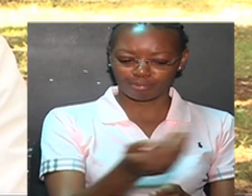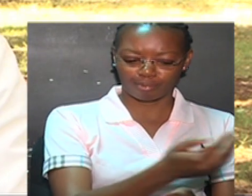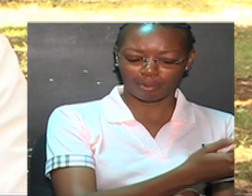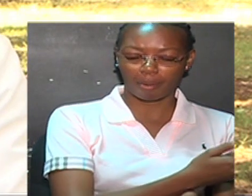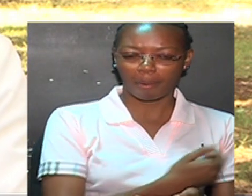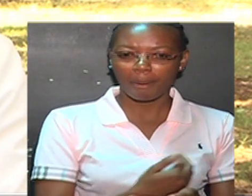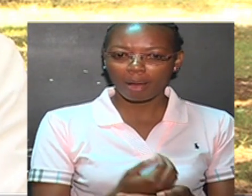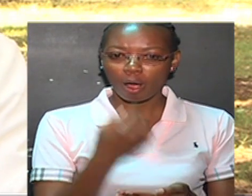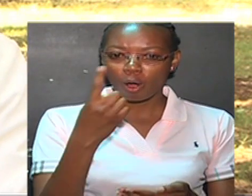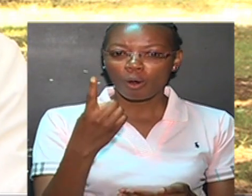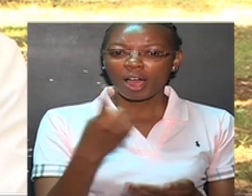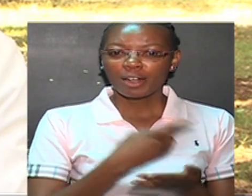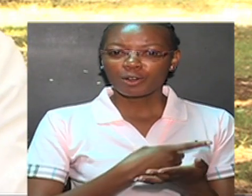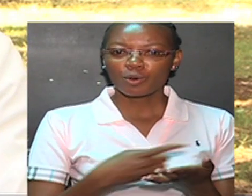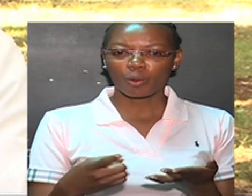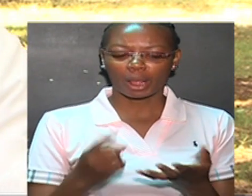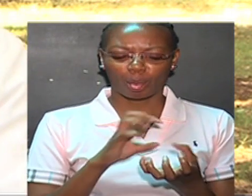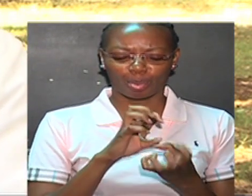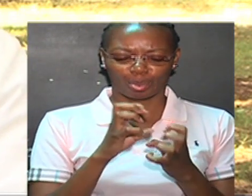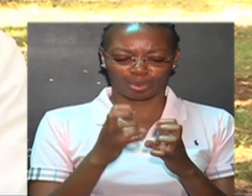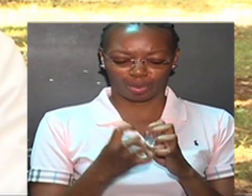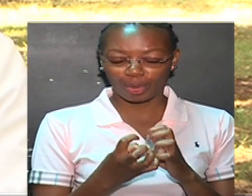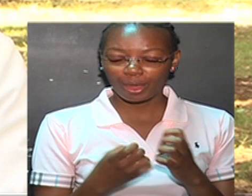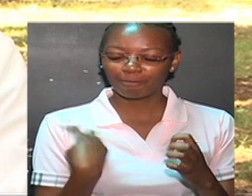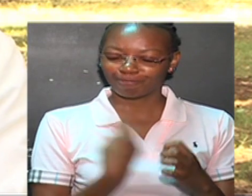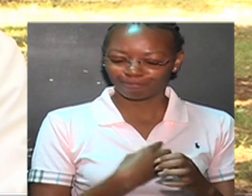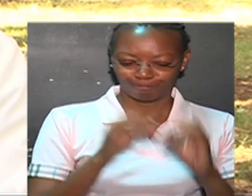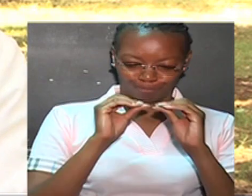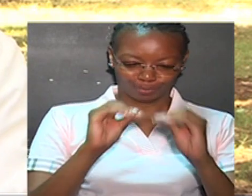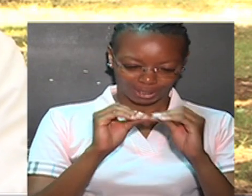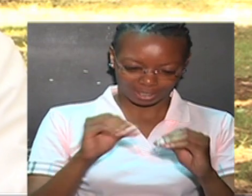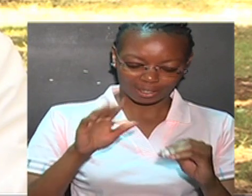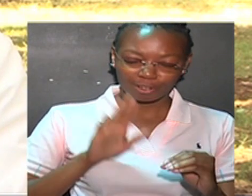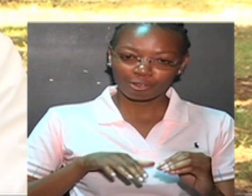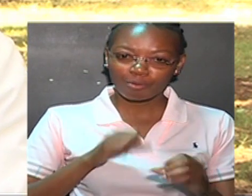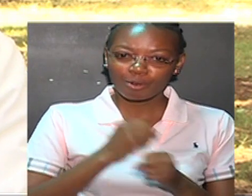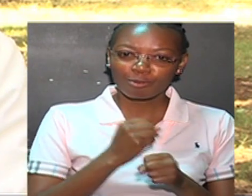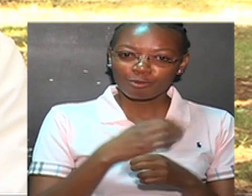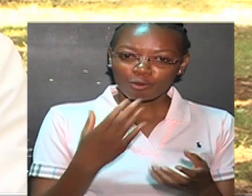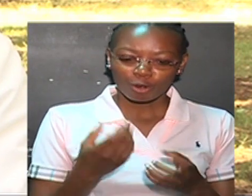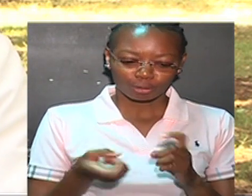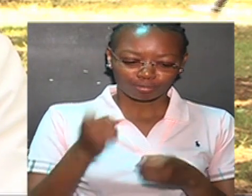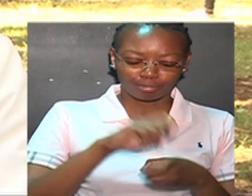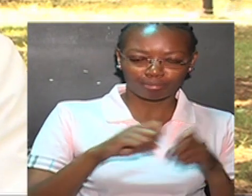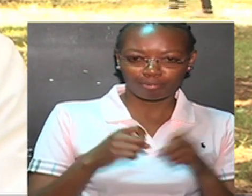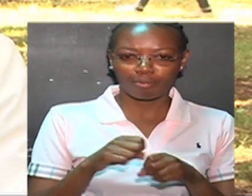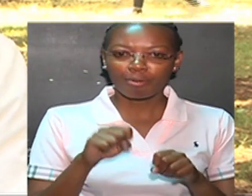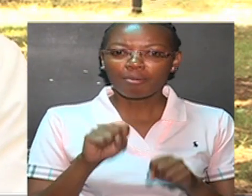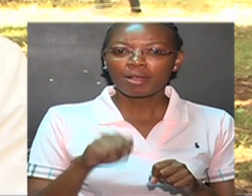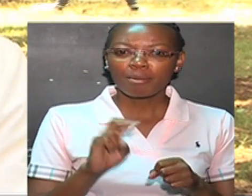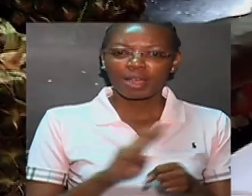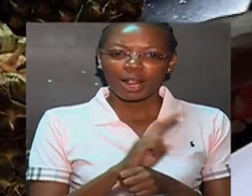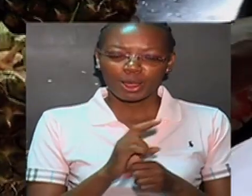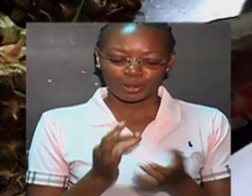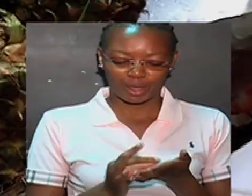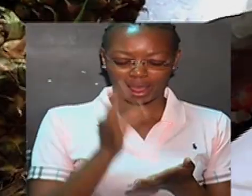within 1 week umeharibika, lakini tumewaonyesha kutengeza products kama tomato sauce ambazo zinaweza kaa hata kwa muda mmoja, kwa mwaka